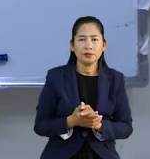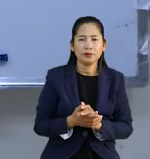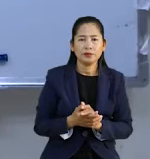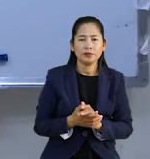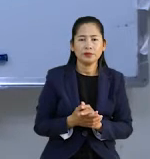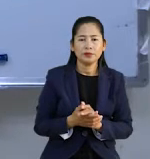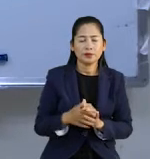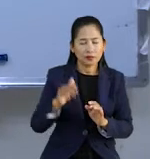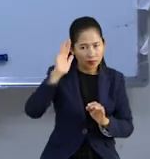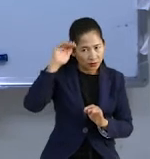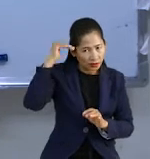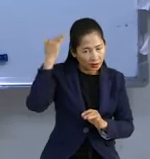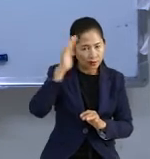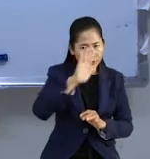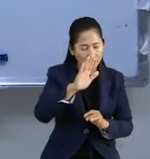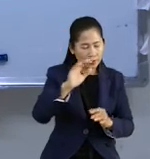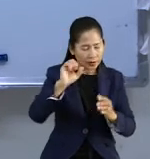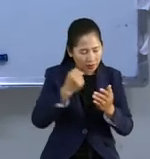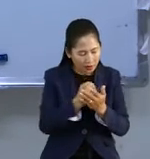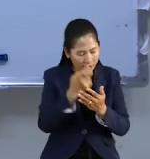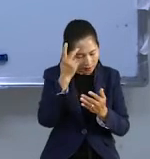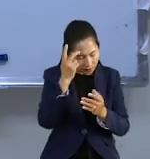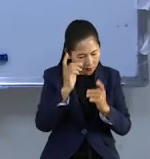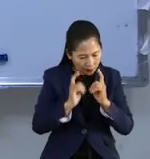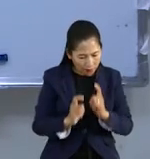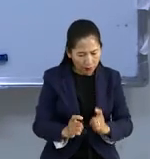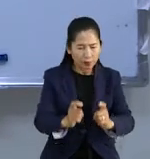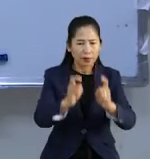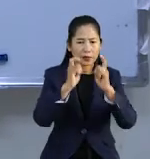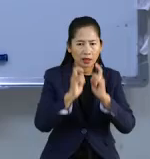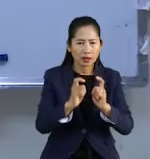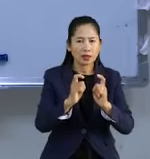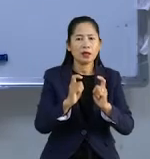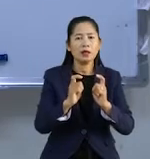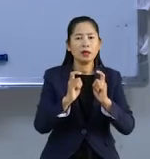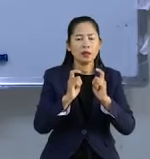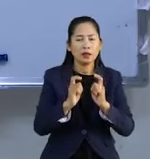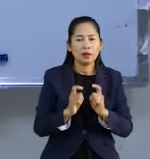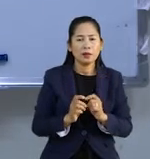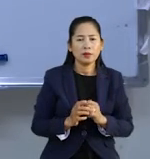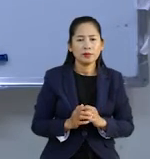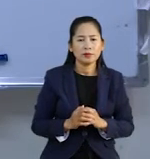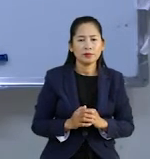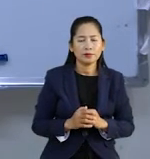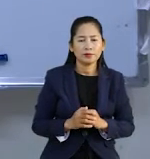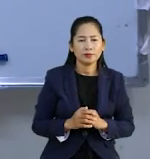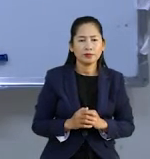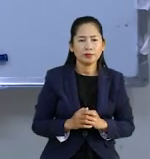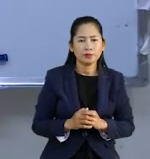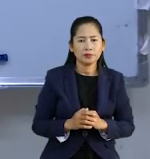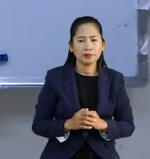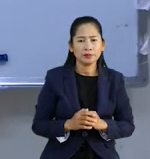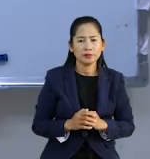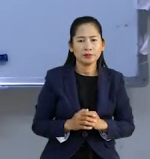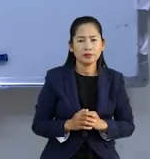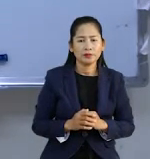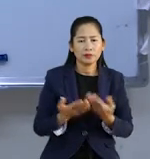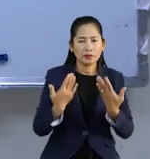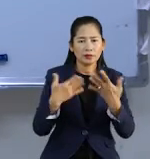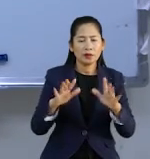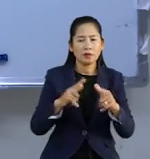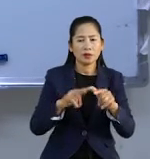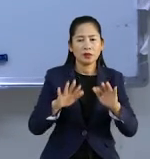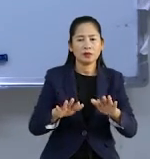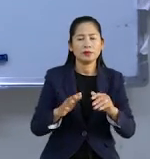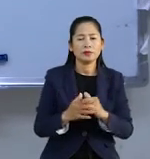สังคมตะโกนบานจียิมกึศนะปรังไอเมนเต้นจียิมกึศจียิมทเวนะคนนะบานรวยรอดหายไหน